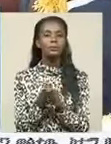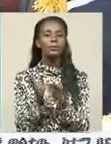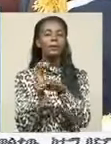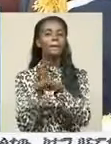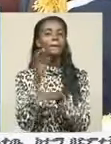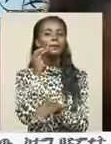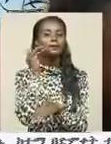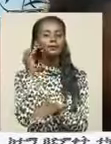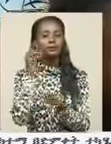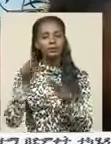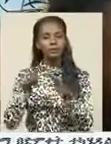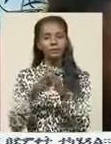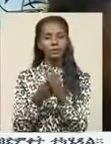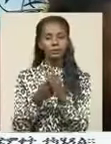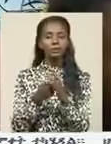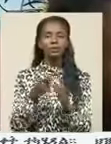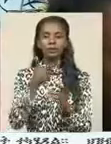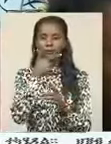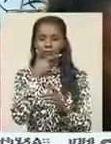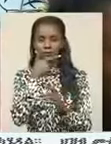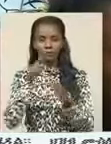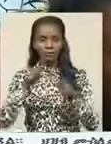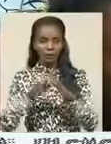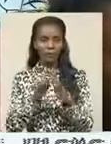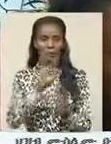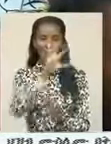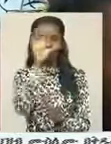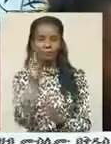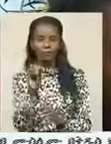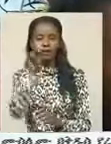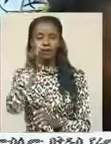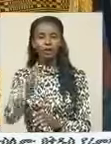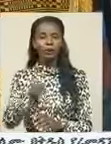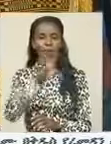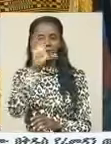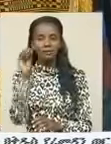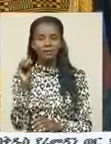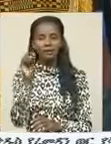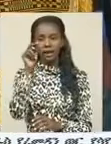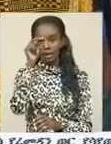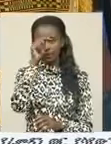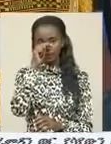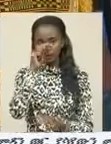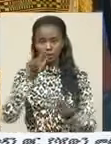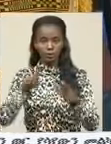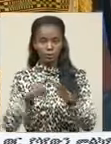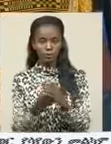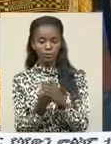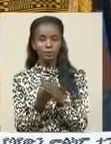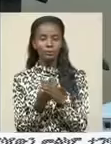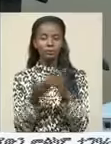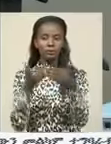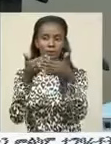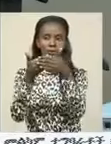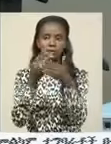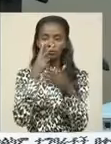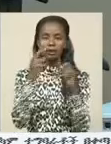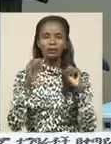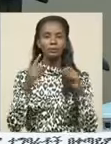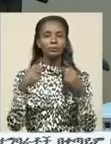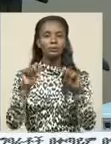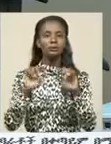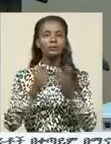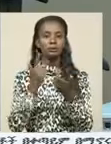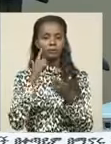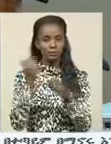የምክር ቤትን ጀምሮ ከተባሉት ከነ እንግሊዝ ጀምሮ እስከ አፍሪካ፣ ደቡብ አፍሪካ፣ ናይጄሪያ ድረስ ለማየት ሞክረናል። እንዴት